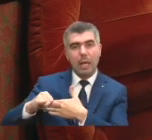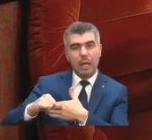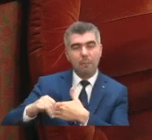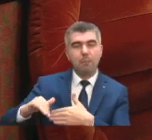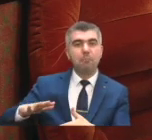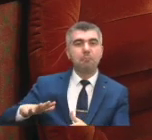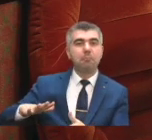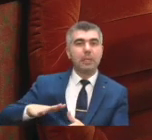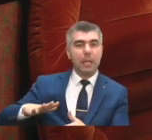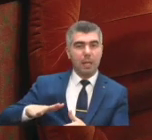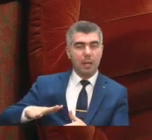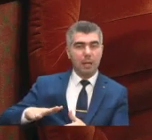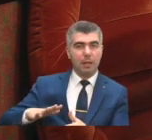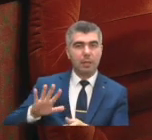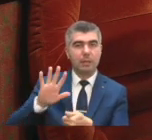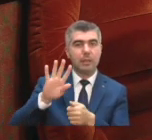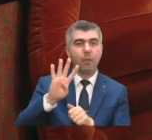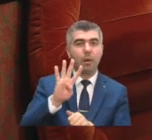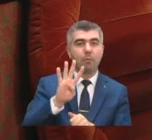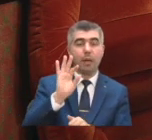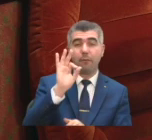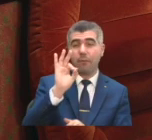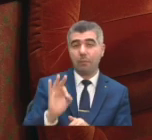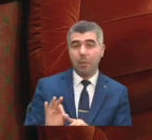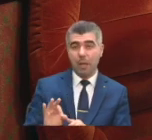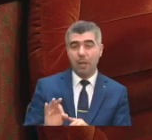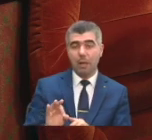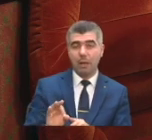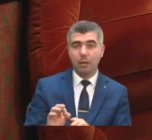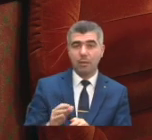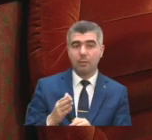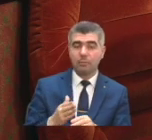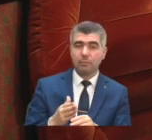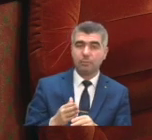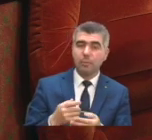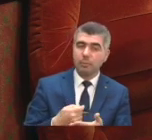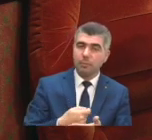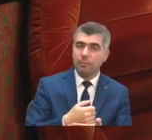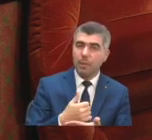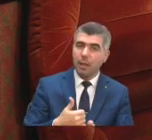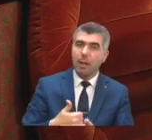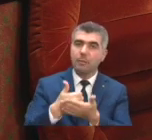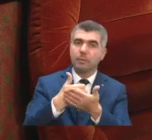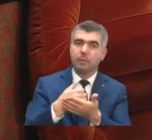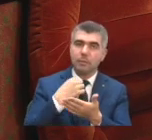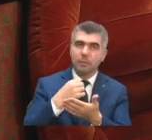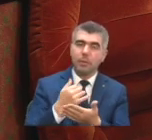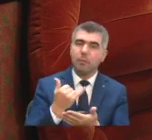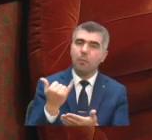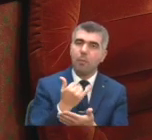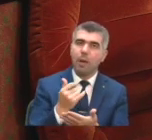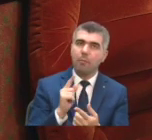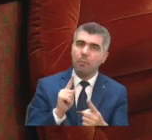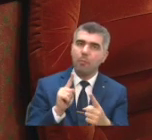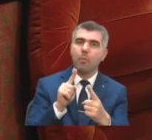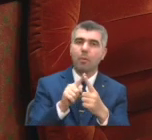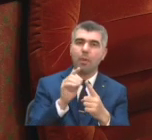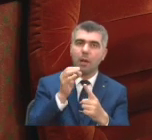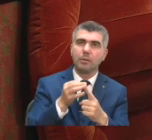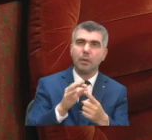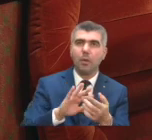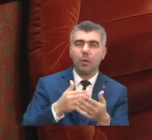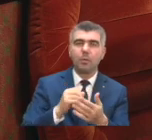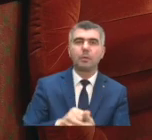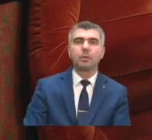بأن 46% ديال الميزانية ديال الوزارة تتمشي للصيانة، وبالتالي يمكننا إن شاء الله نباشروا للأمور اللي تفضلتوا